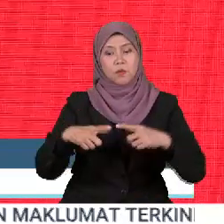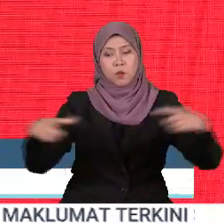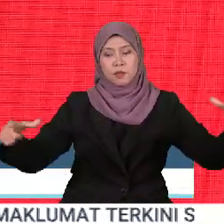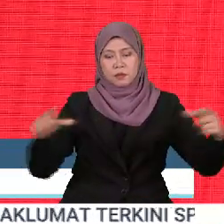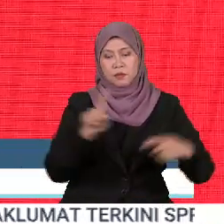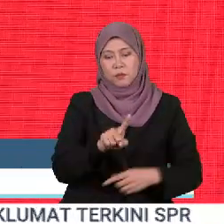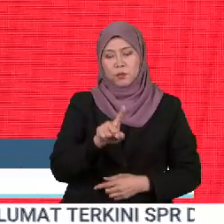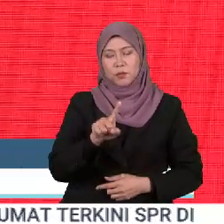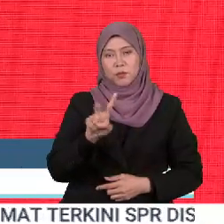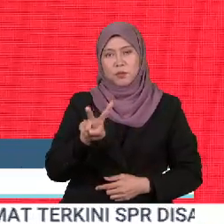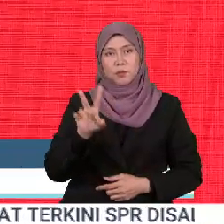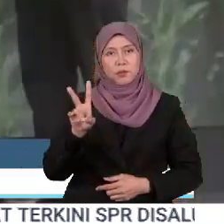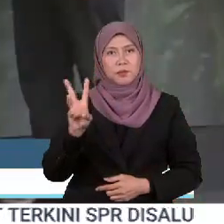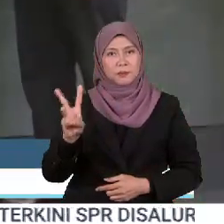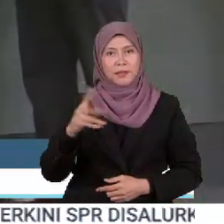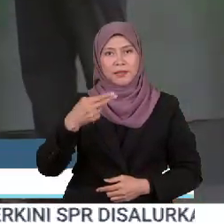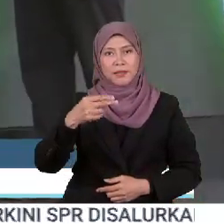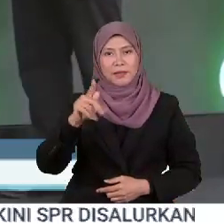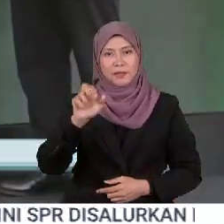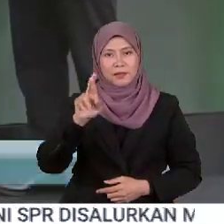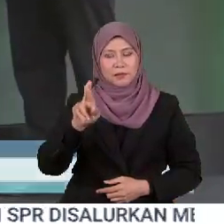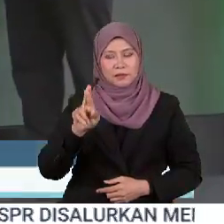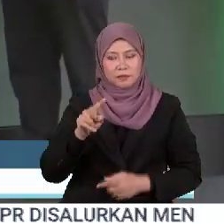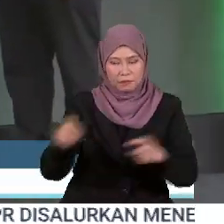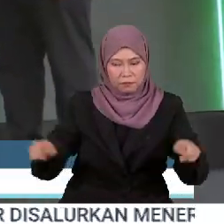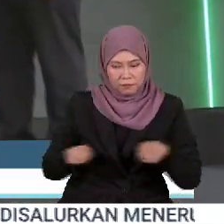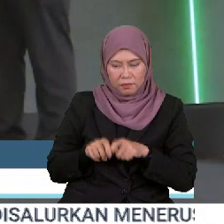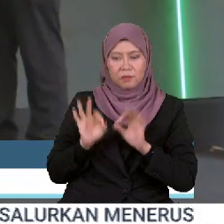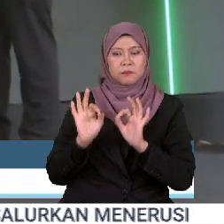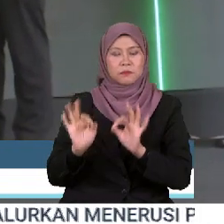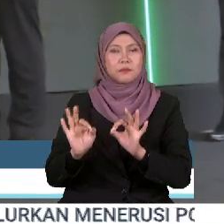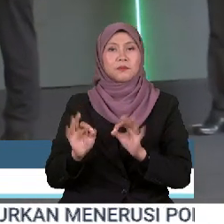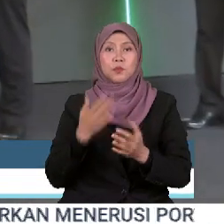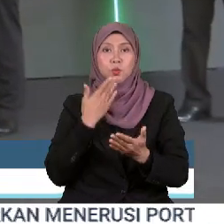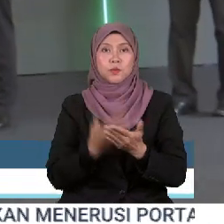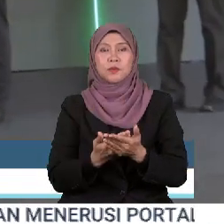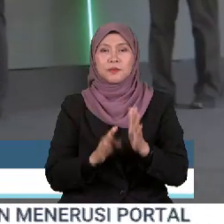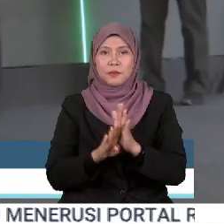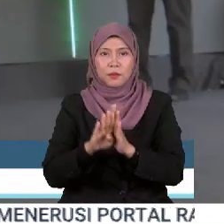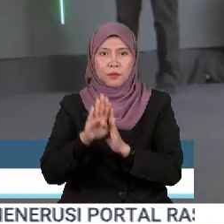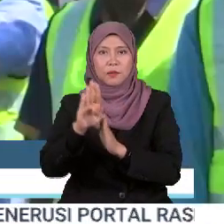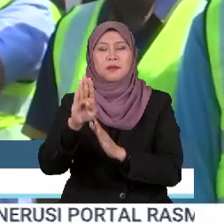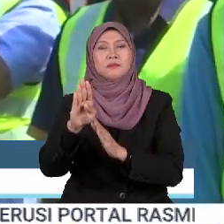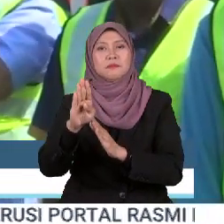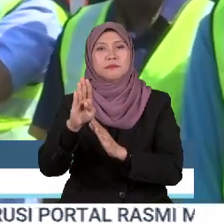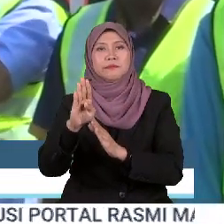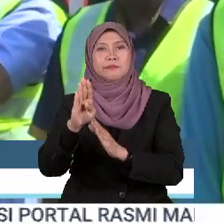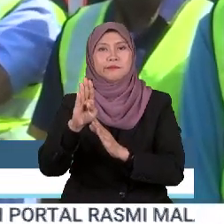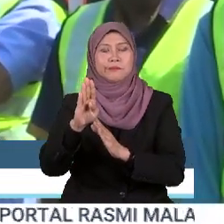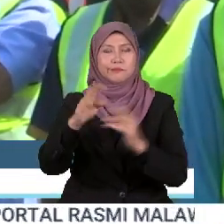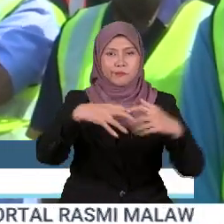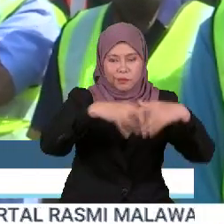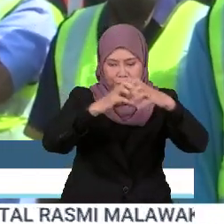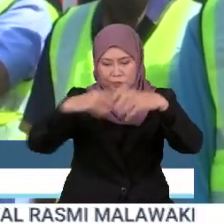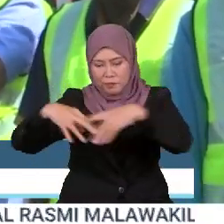2726 hekta ini Dilihat amat berpotensi dan memberi infak tinggi kepada pembangunan kawasan setempat ia